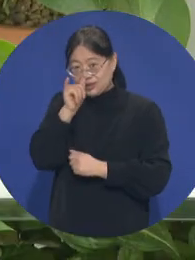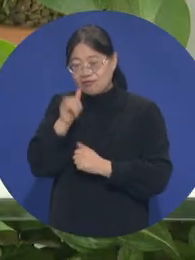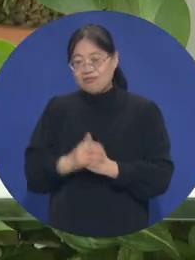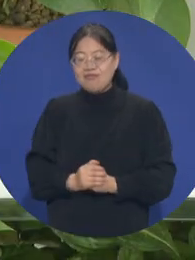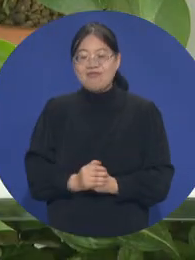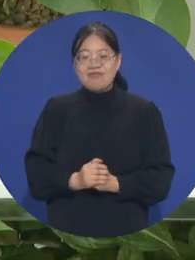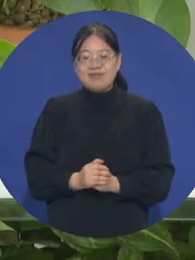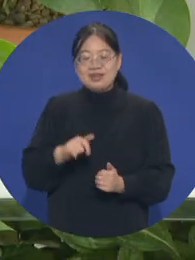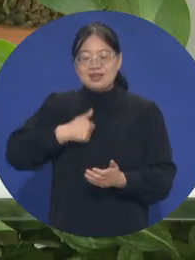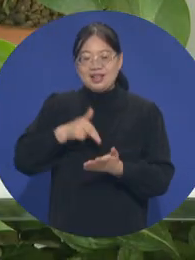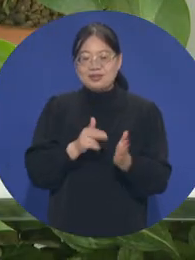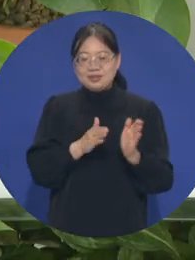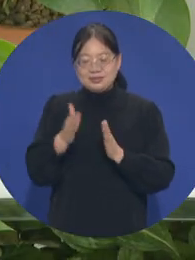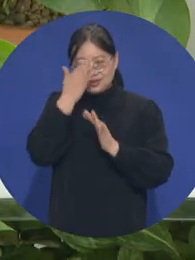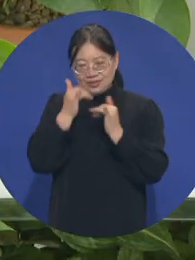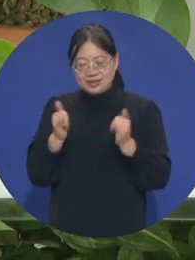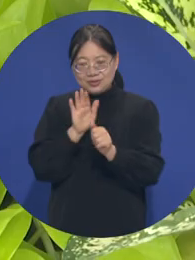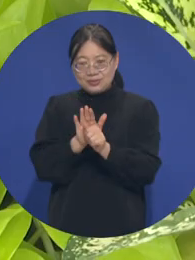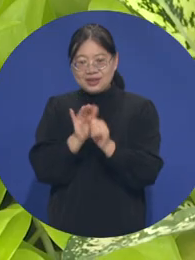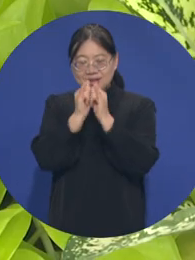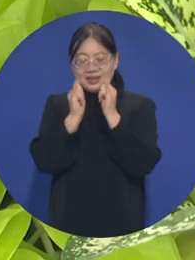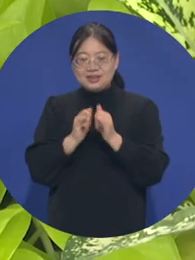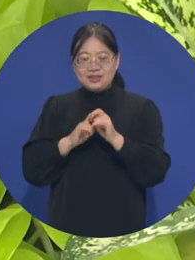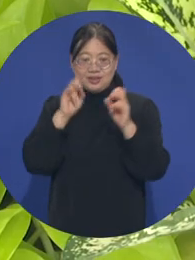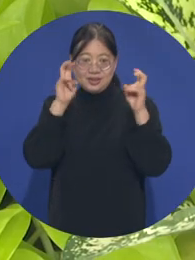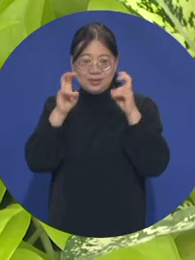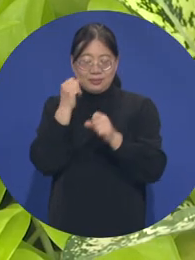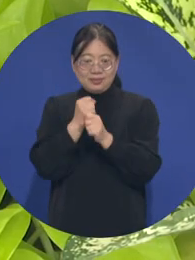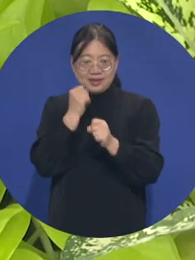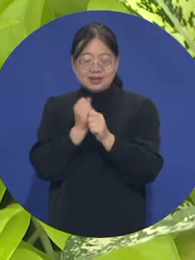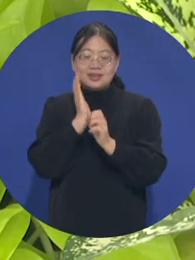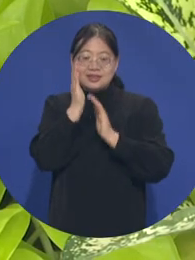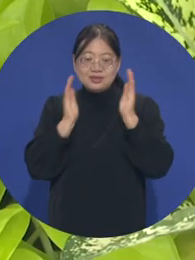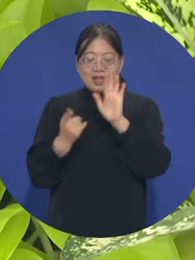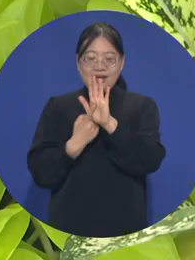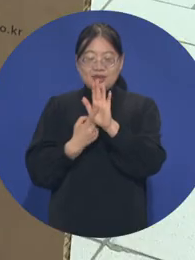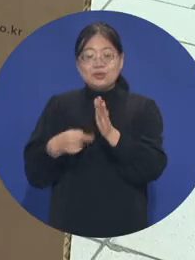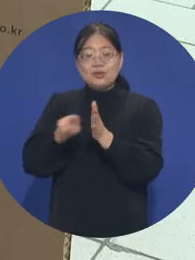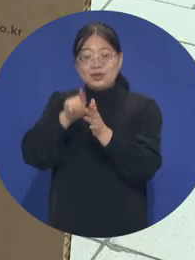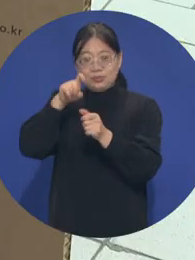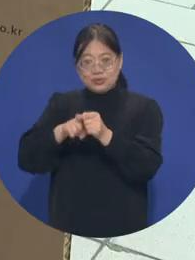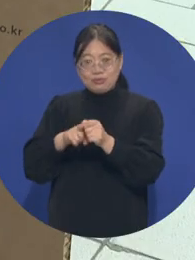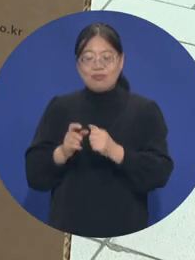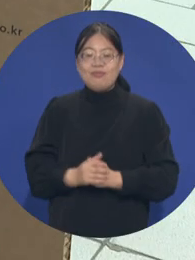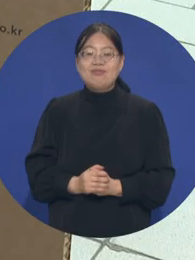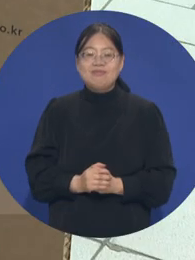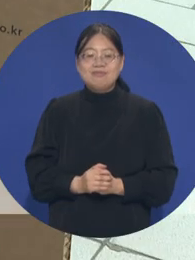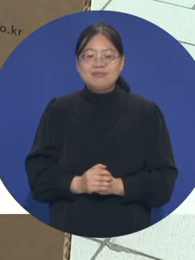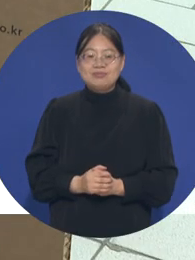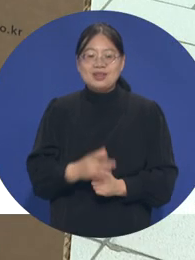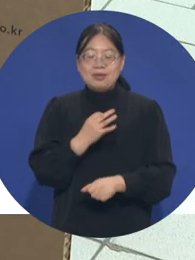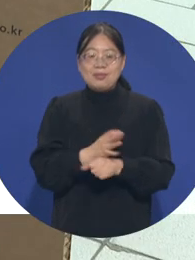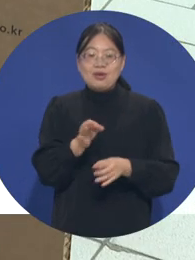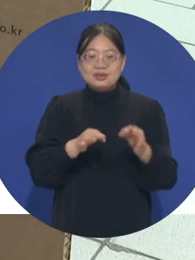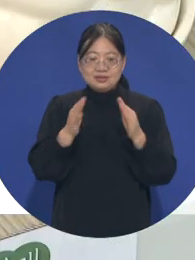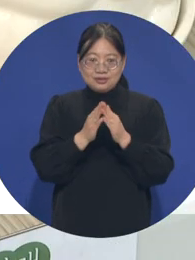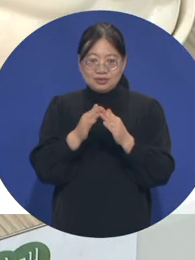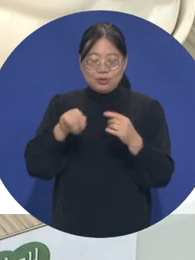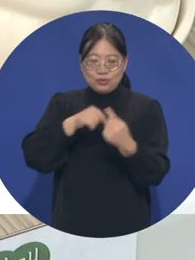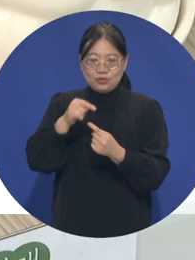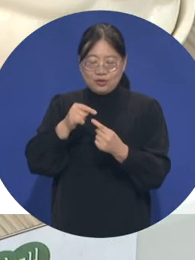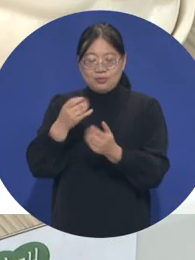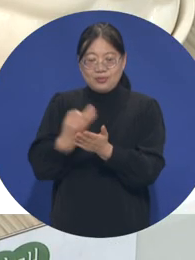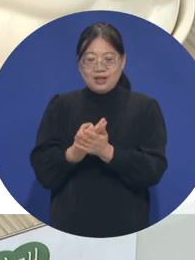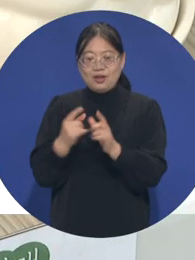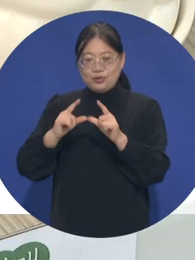있습니다. 자립준비 청년을 돕는 사회적 기업에서 생산한 식물들을 알리기 위한 곳입니다. 편의점 운영을 통해